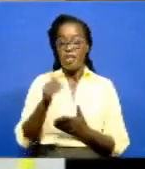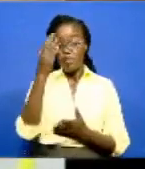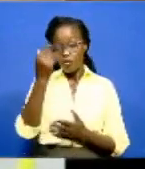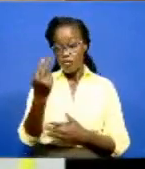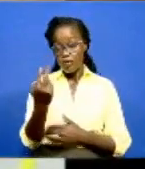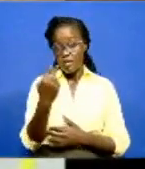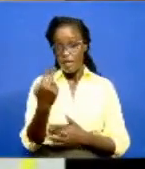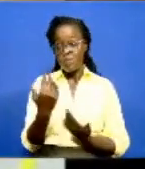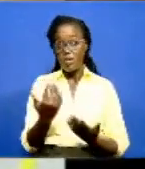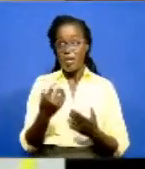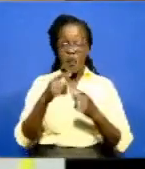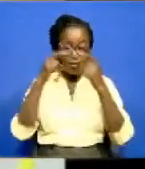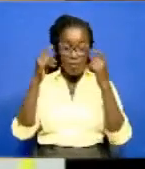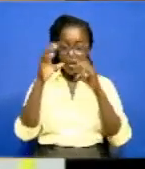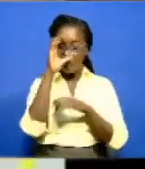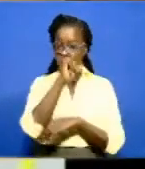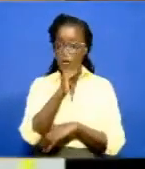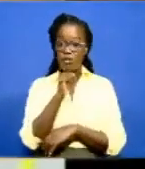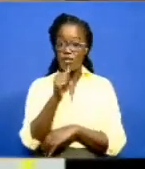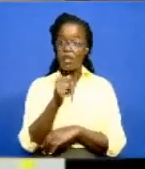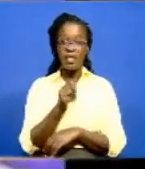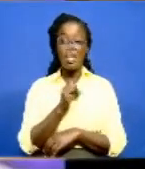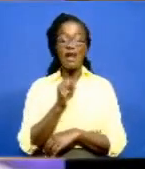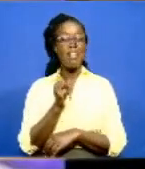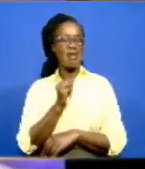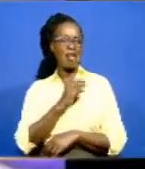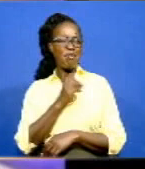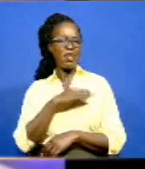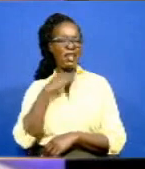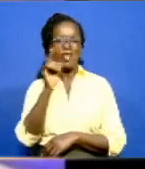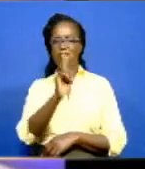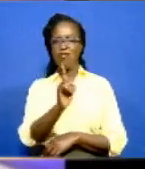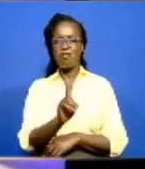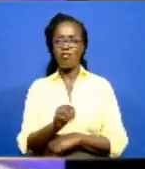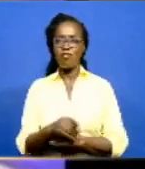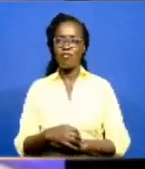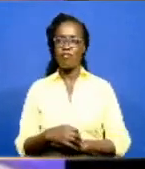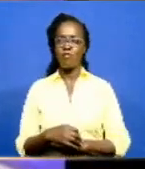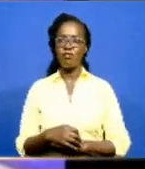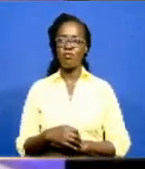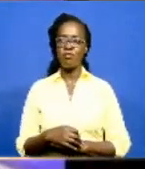ndio maana mnaniona hata mimi sijavaa barakoa, sio kwamba siogopi kufa.